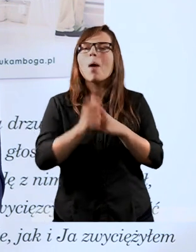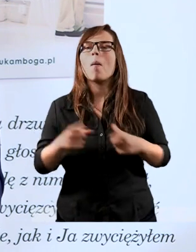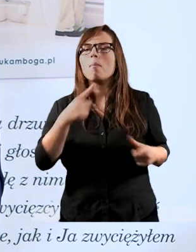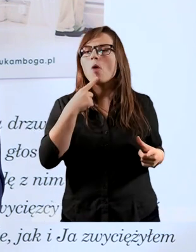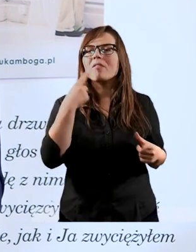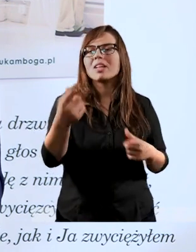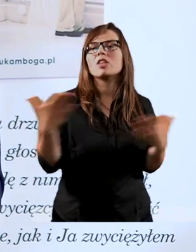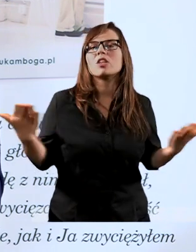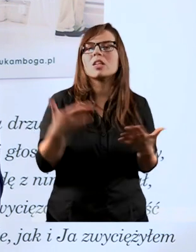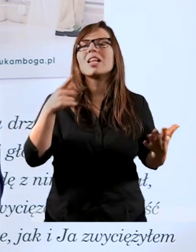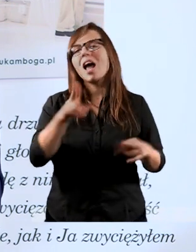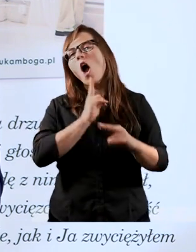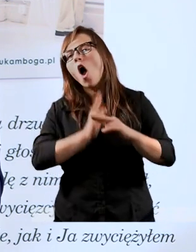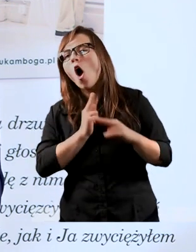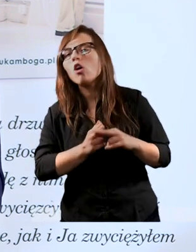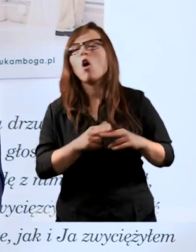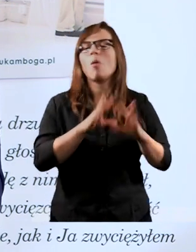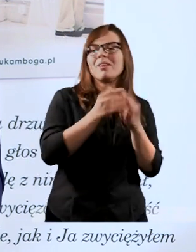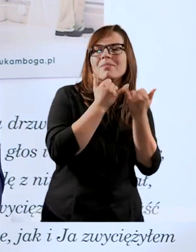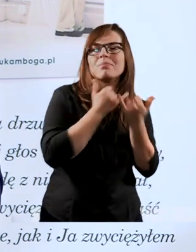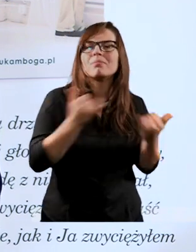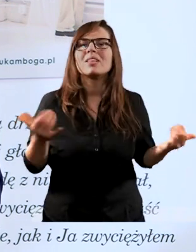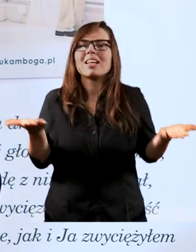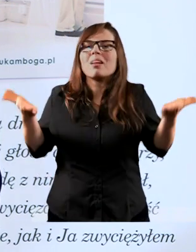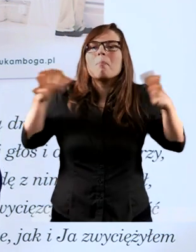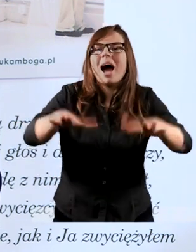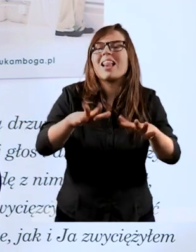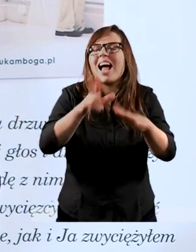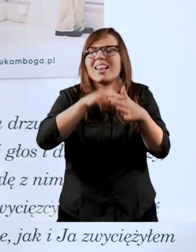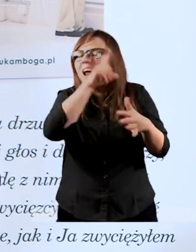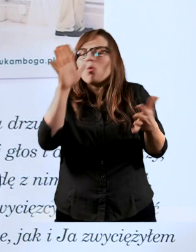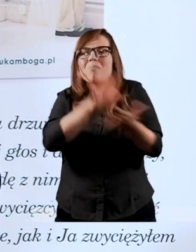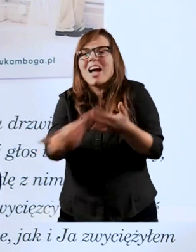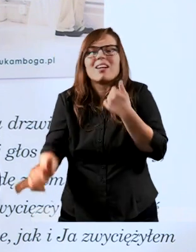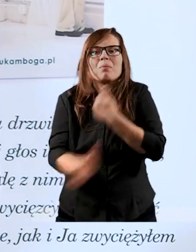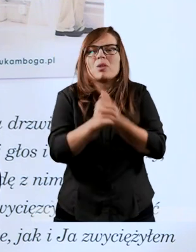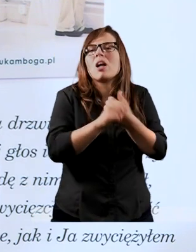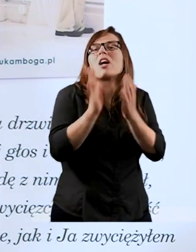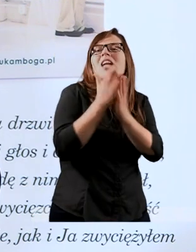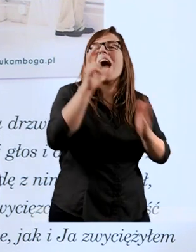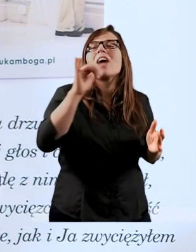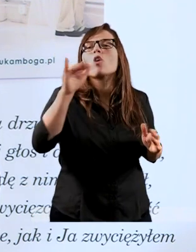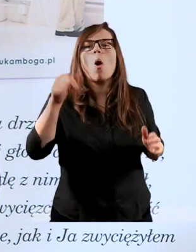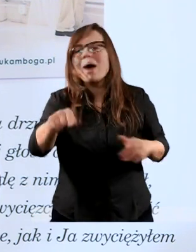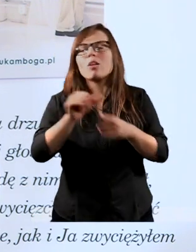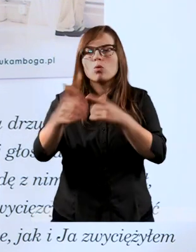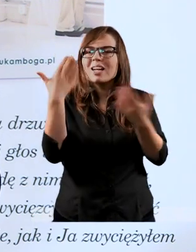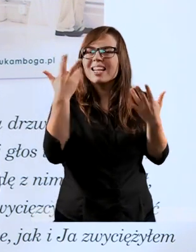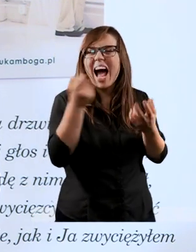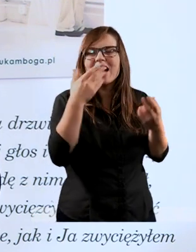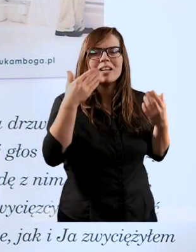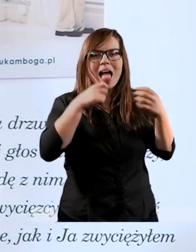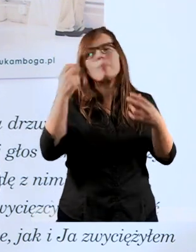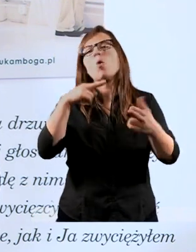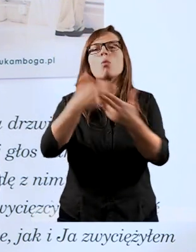powiedzenia, gdzie te choroby spadają na ludzi bez przyczyny. Księga Hioba chyba będzie tutaj najlepszą odpowiedzią.